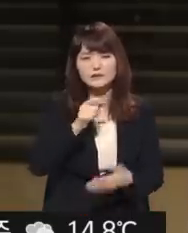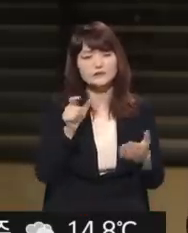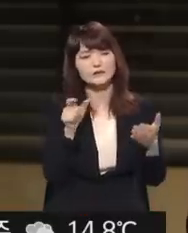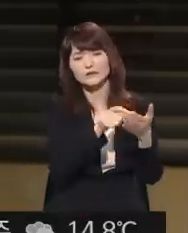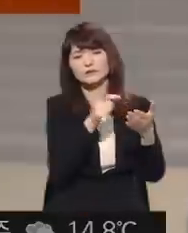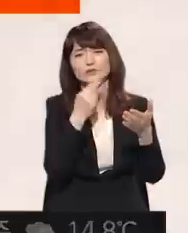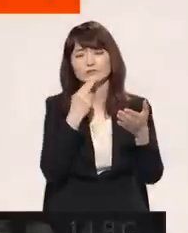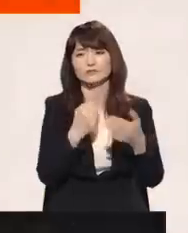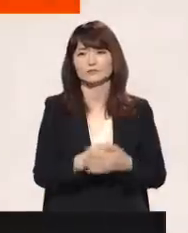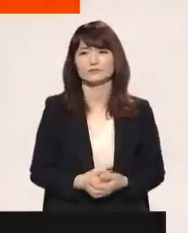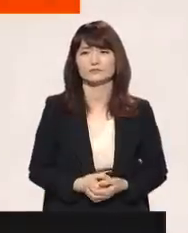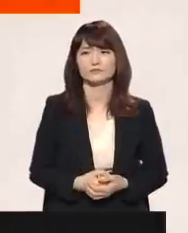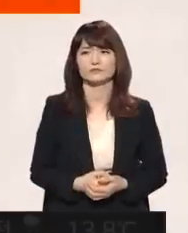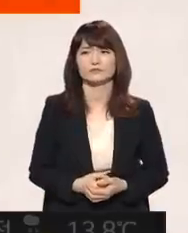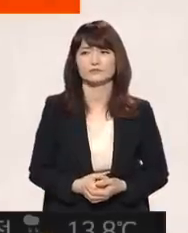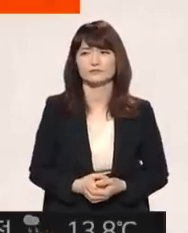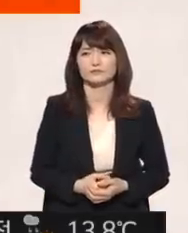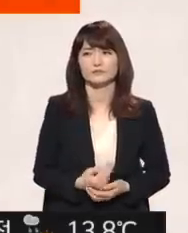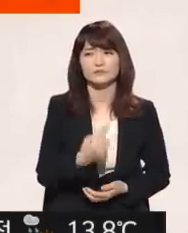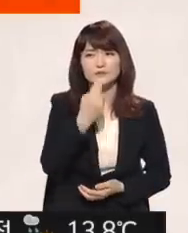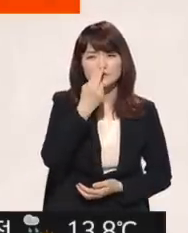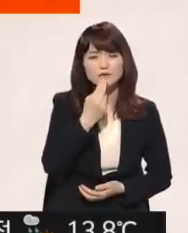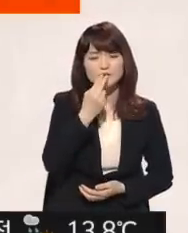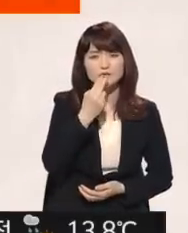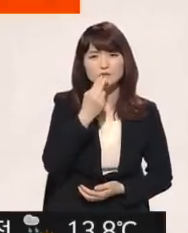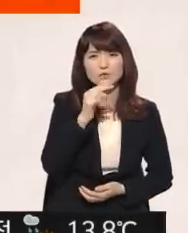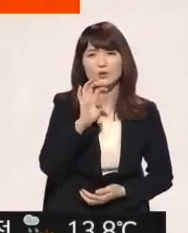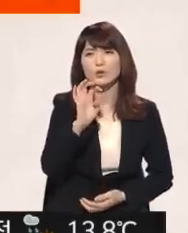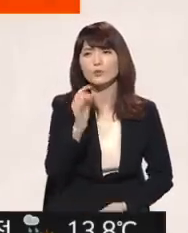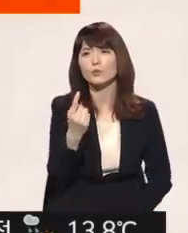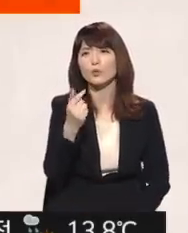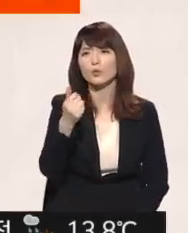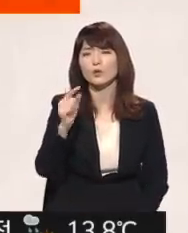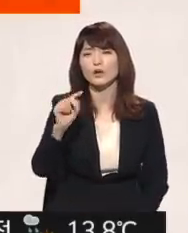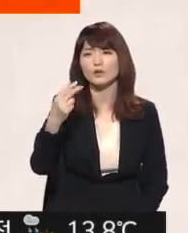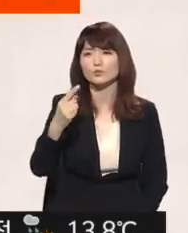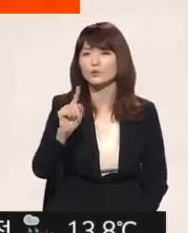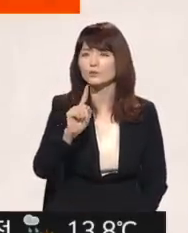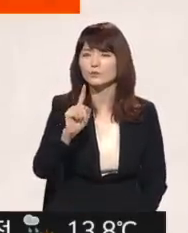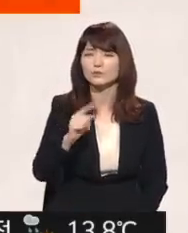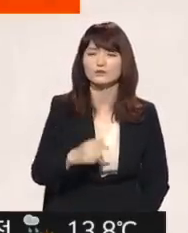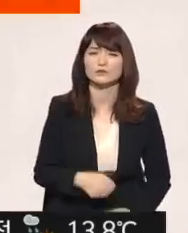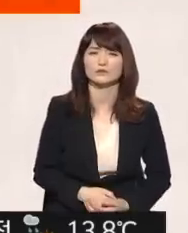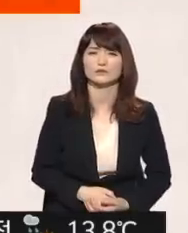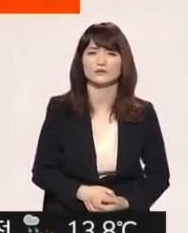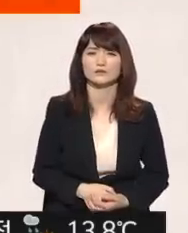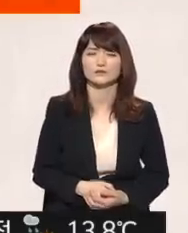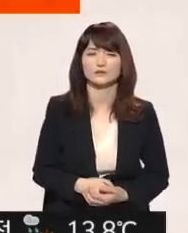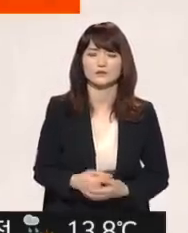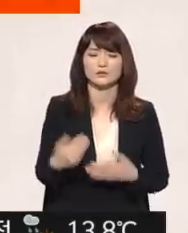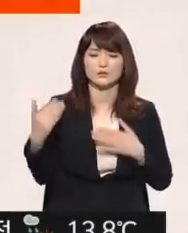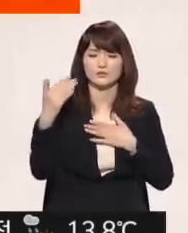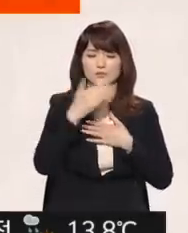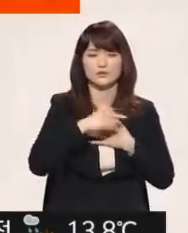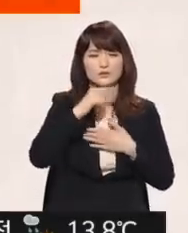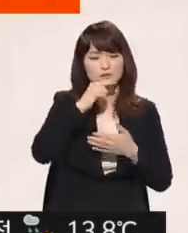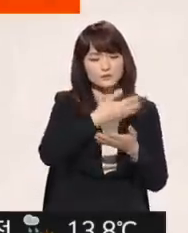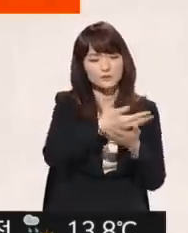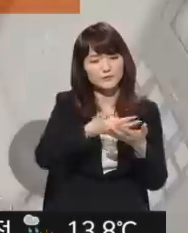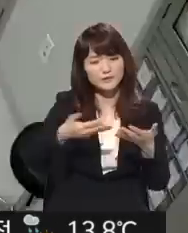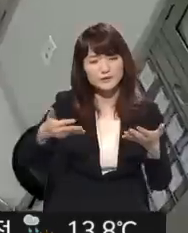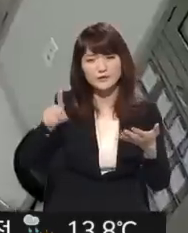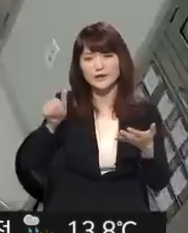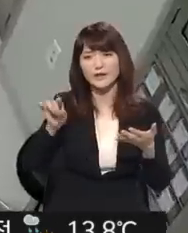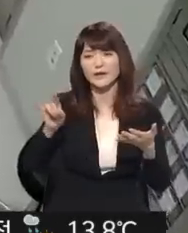이게 산소포화도가 뭔지 이제 좀 의료 용어이기 때문에 좀 어려운데요 일단 보면 혈액 속에 헤모글로빈하고 이제